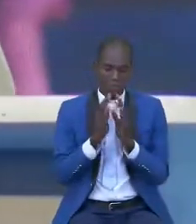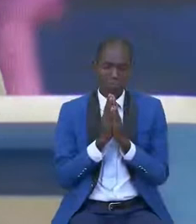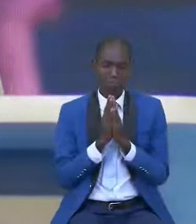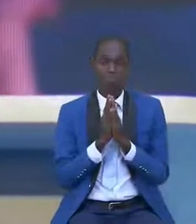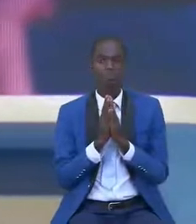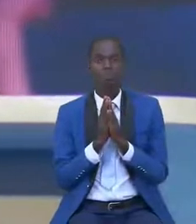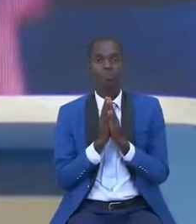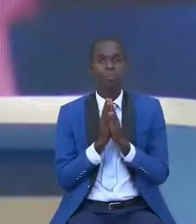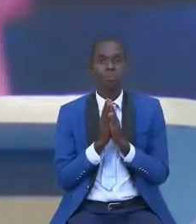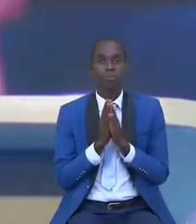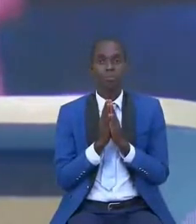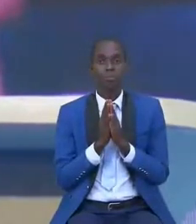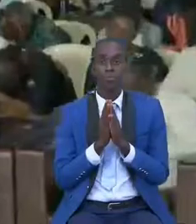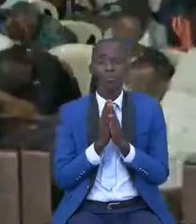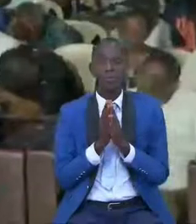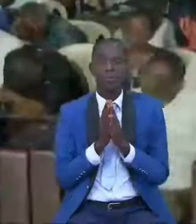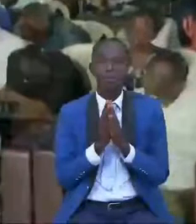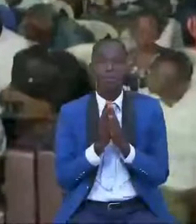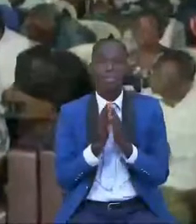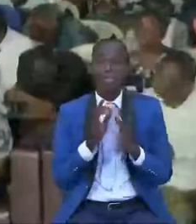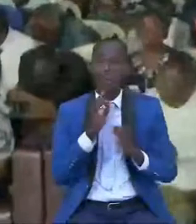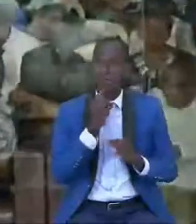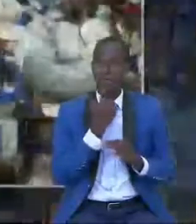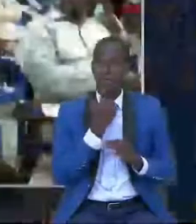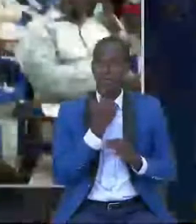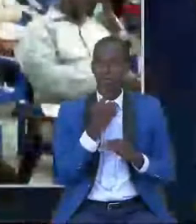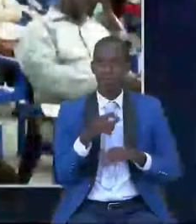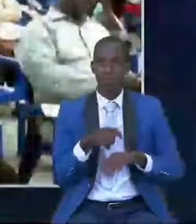La tête baissée, les yeux fermés.